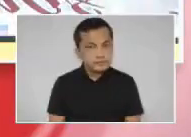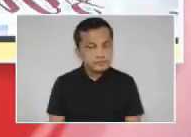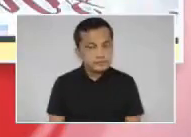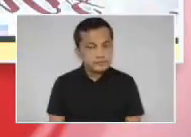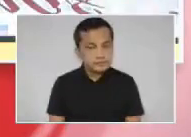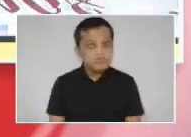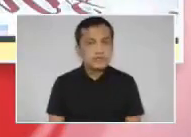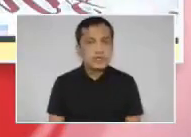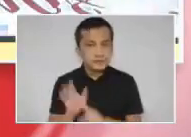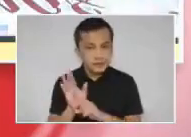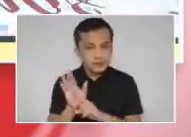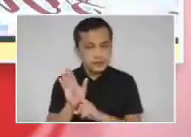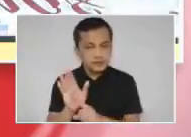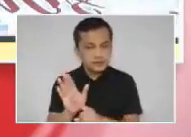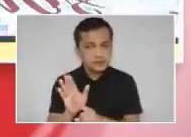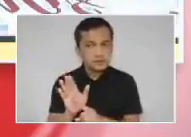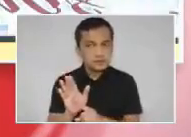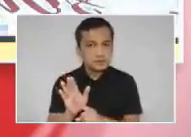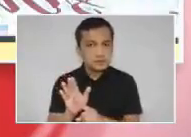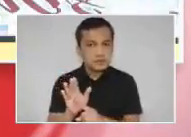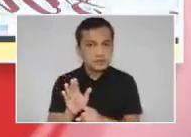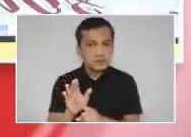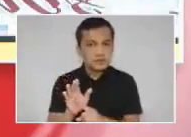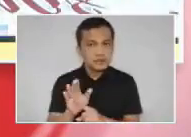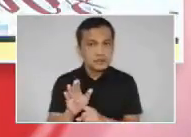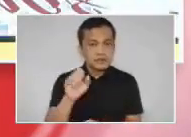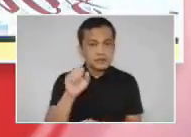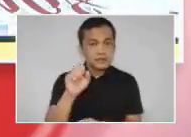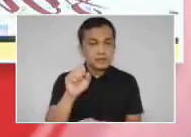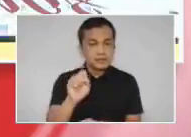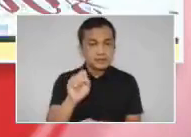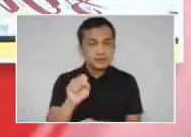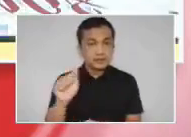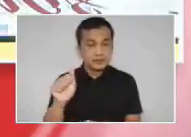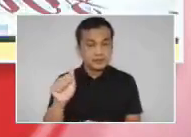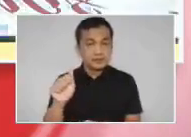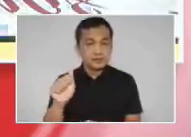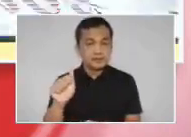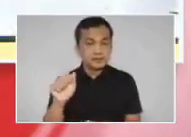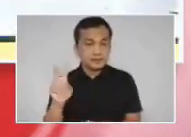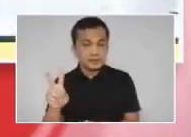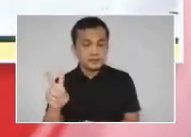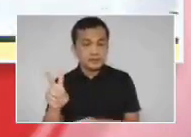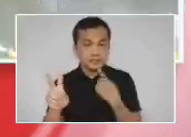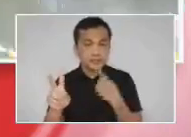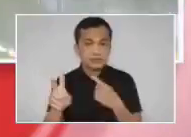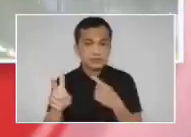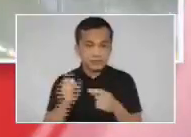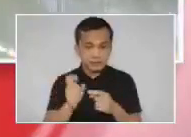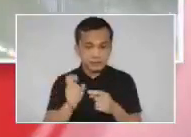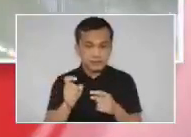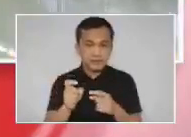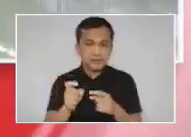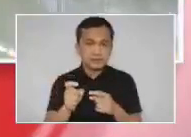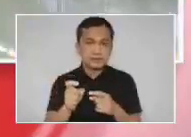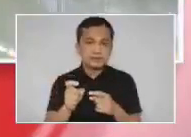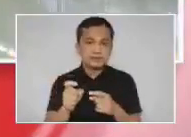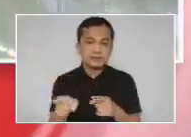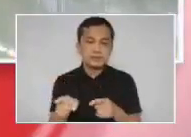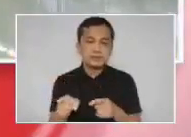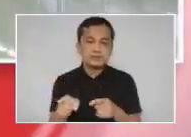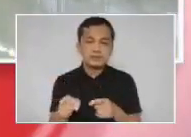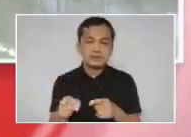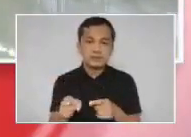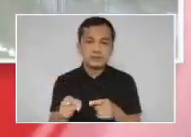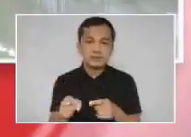po sa Pilipinas yung sinasabing Indian variant? Mahirap magsalita ngayon kung meron na tayong